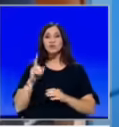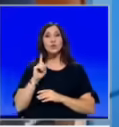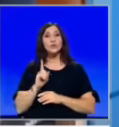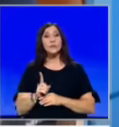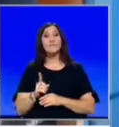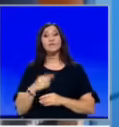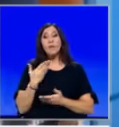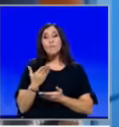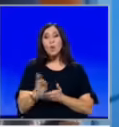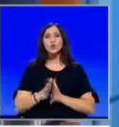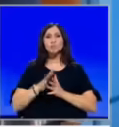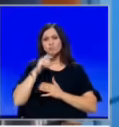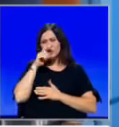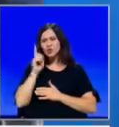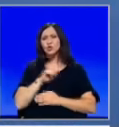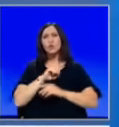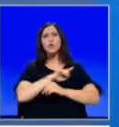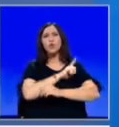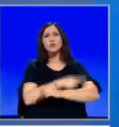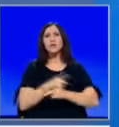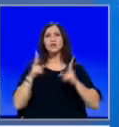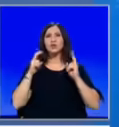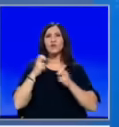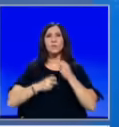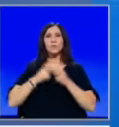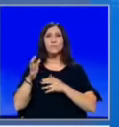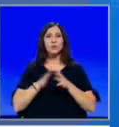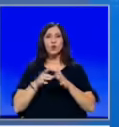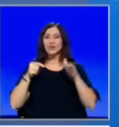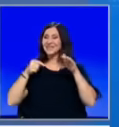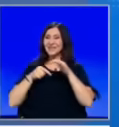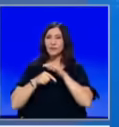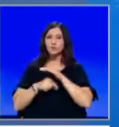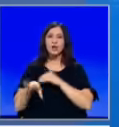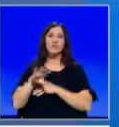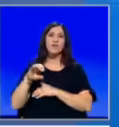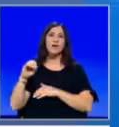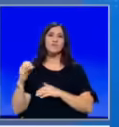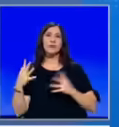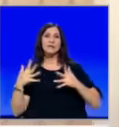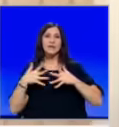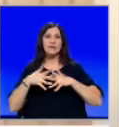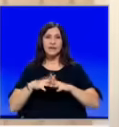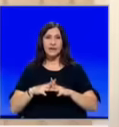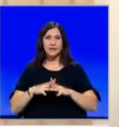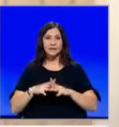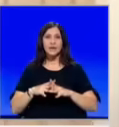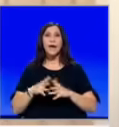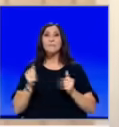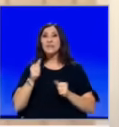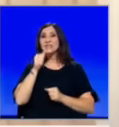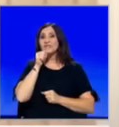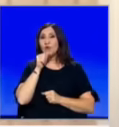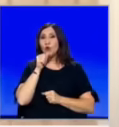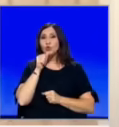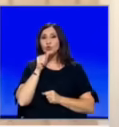да положи значителни усилия за решаване на проблемите на хората и задълбочаване на европейската интеграция. Безводието